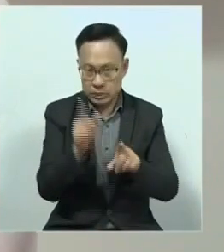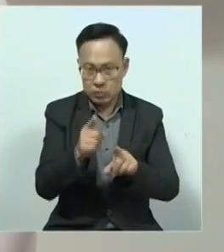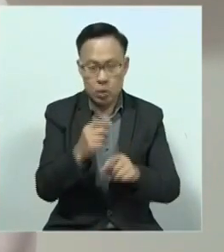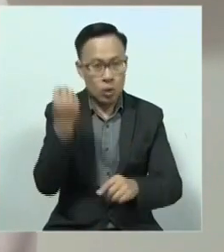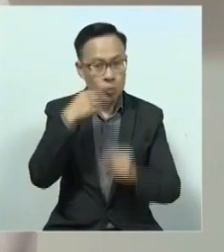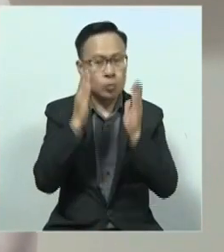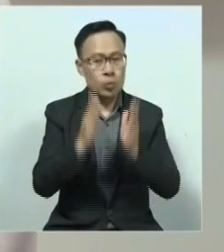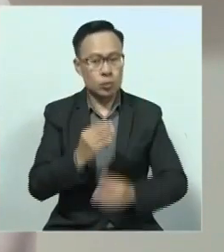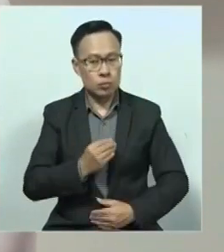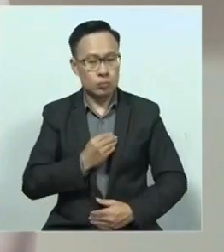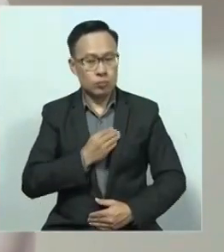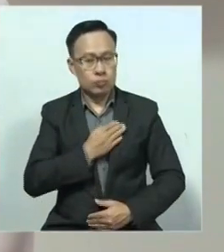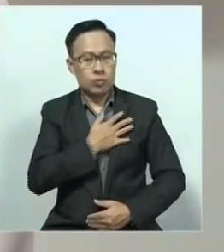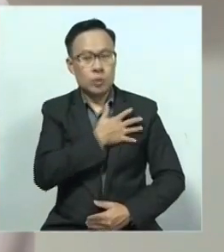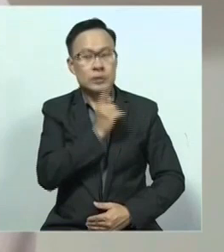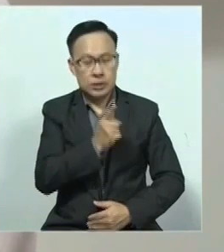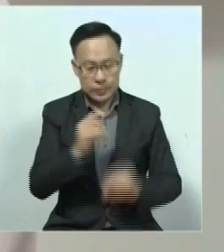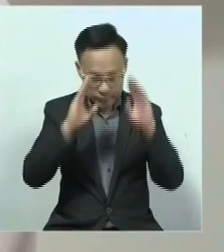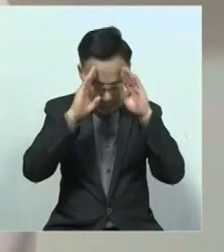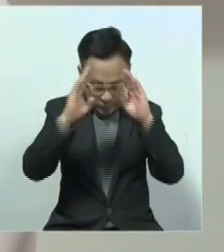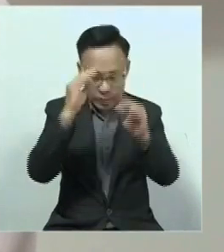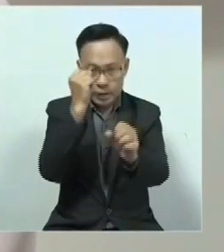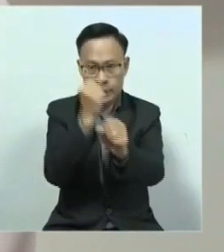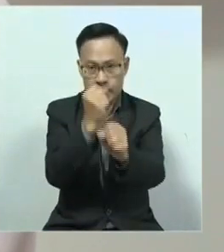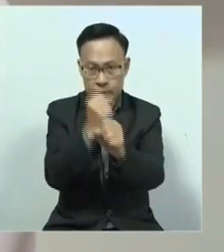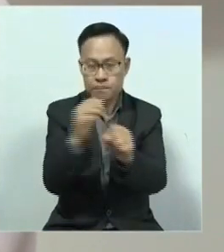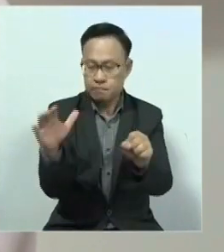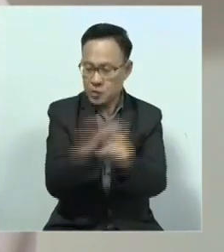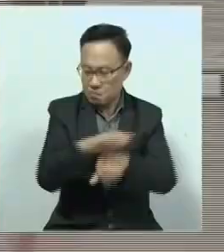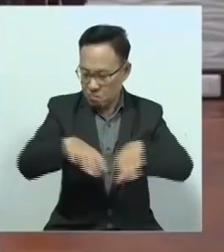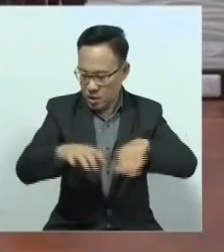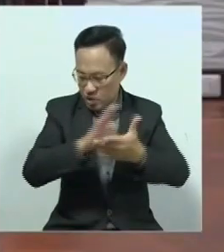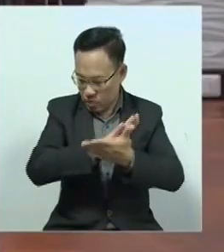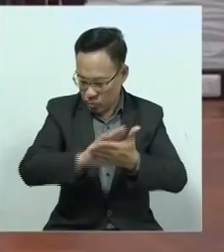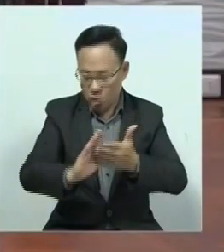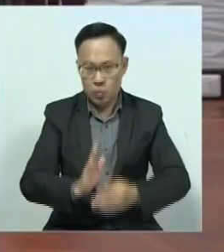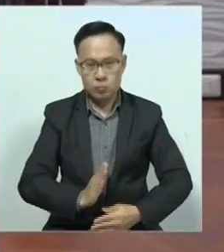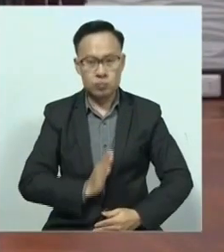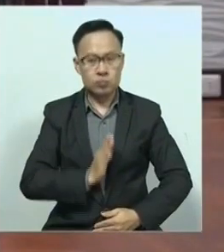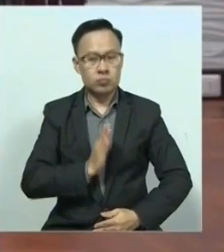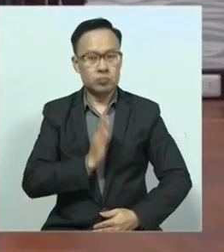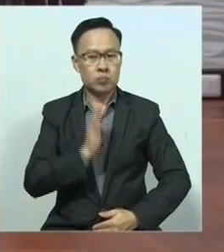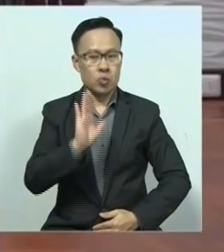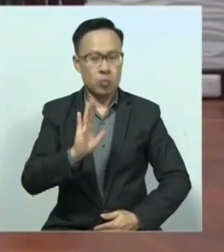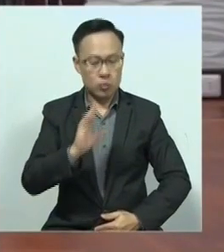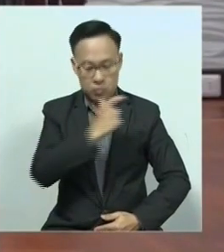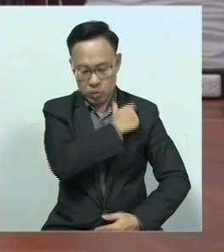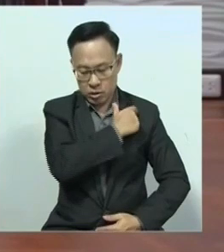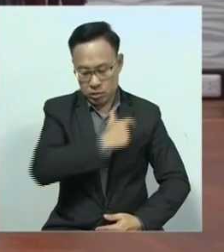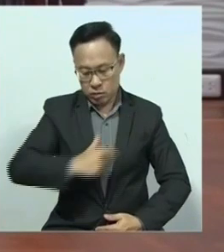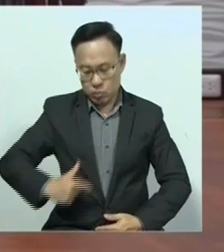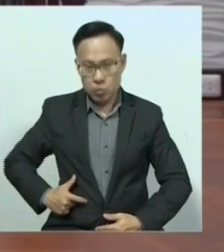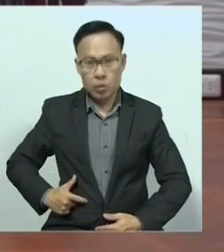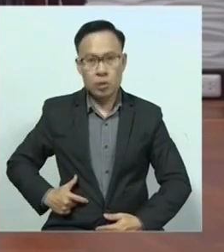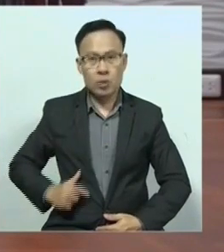มิใจจะทำให้ดีที่สุดให้ความเรียบร้อยสง่างามสมเกียรติสมภาคภูมิของประเทศสถาบัน